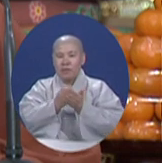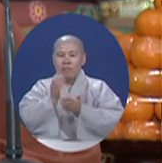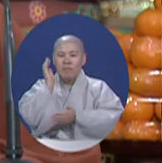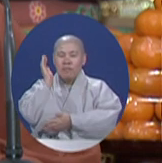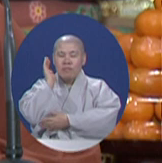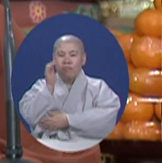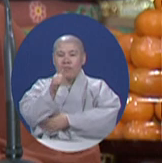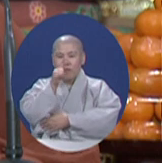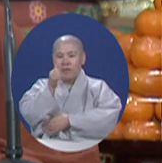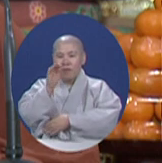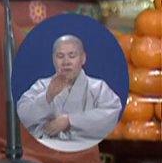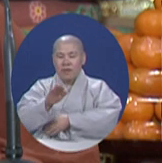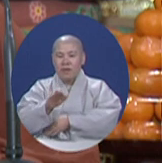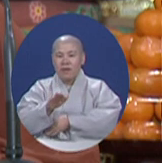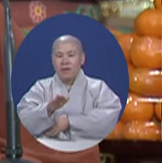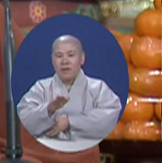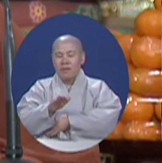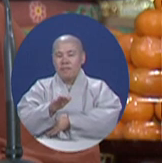법문이 뭐냐면